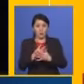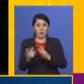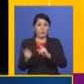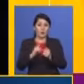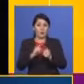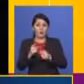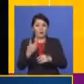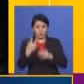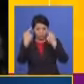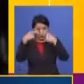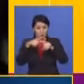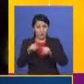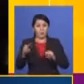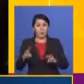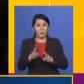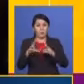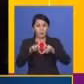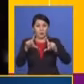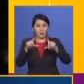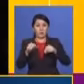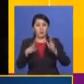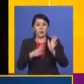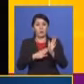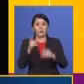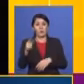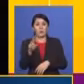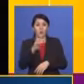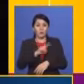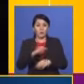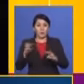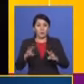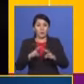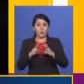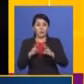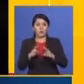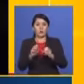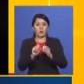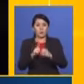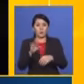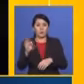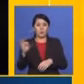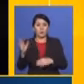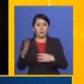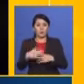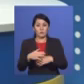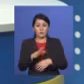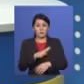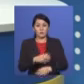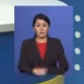3 техника және өрт сөндіру бөлімінің жеке құрамынан 9 адам тартылды. Қызыл жалын 23:30-да толық сөндірілді.